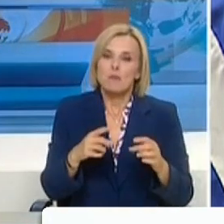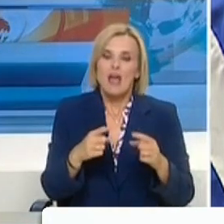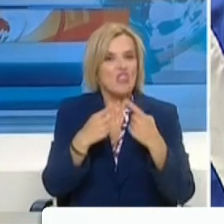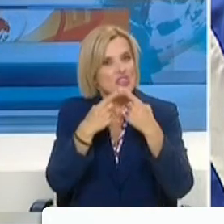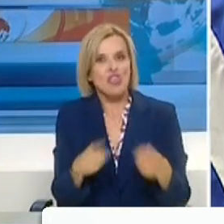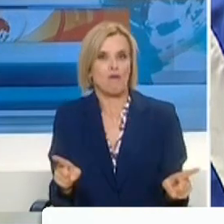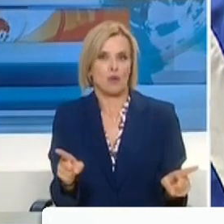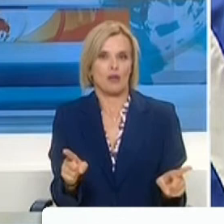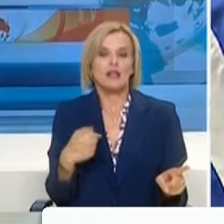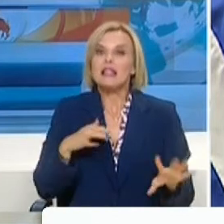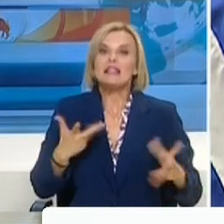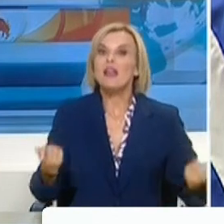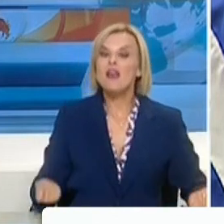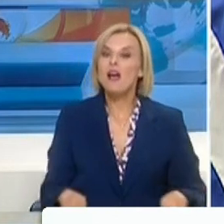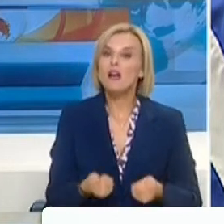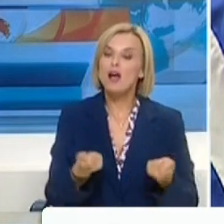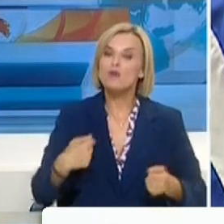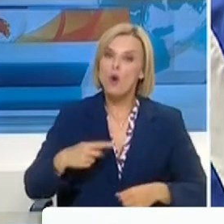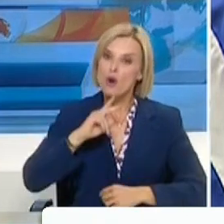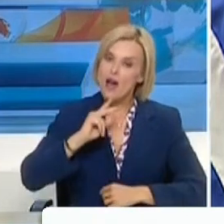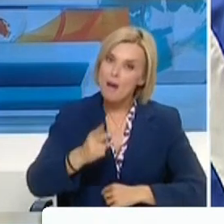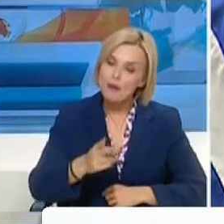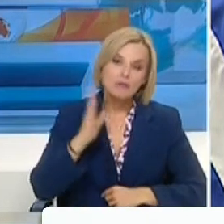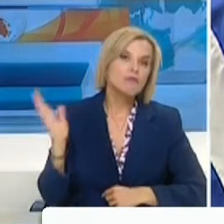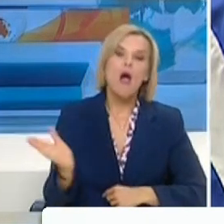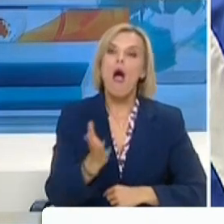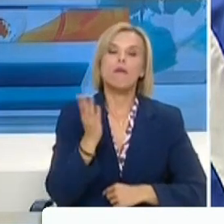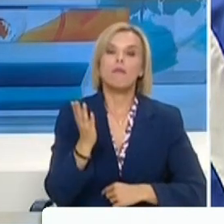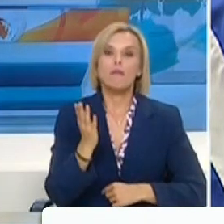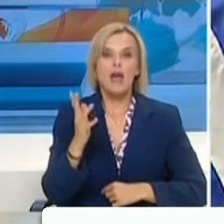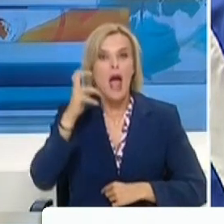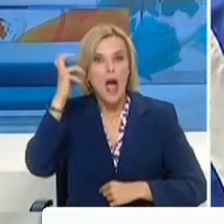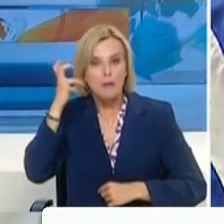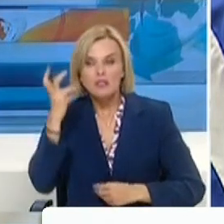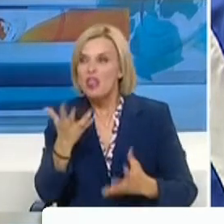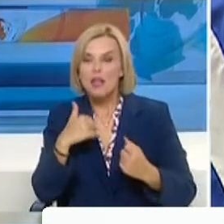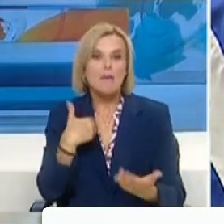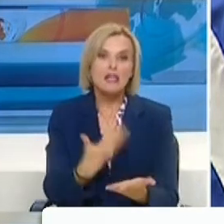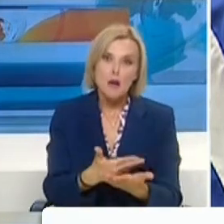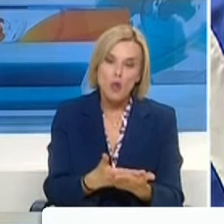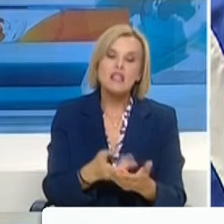να κάνει σαν περίπτωση. Απαντώ εγώ, ακόμα και ας μην είναι επιστημονικά τεκμηριωμένο.